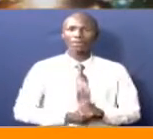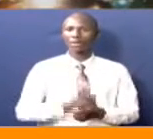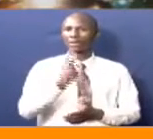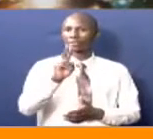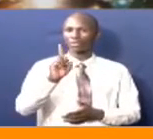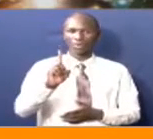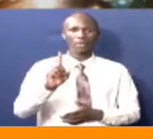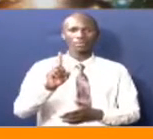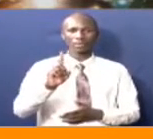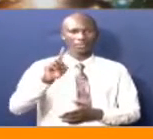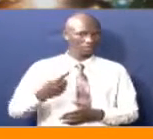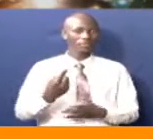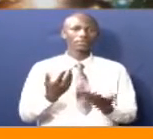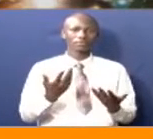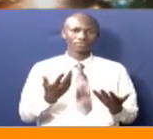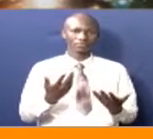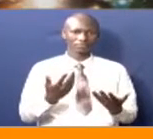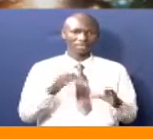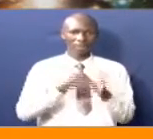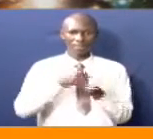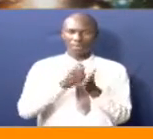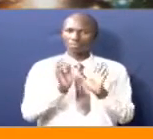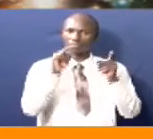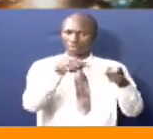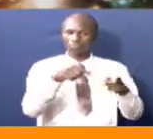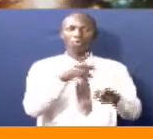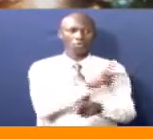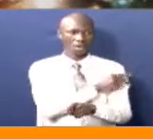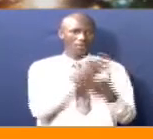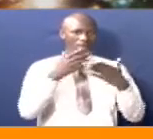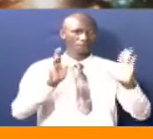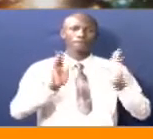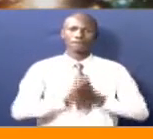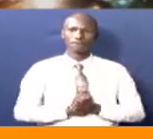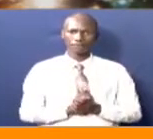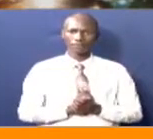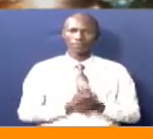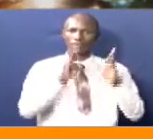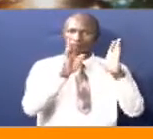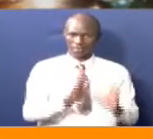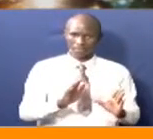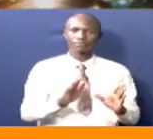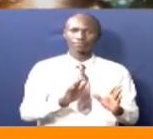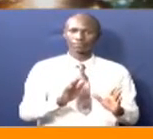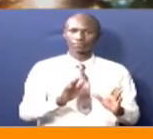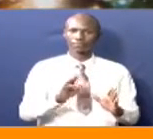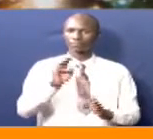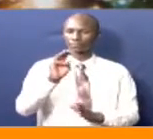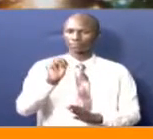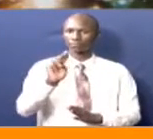umekuma ilembetani ya ukamba wa Makueni. Alama viki itakwe yumilia na kukwata Nzanzo isu muandiki witu wa mvua munyiva